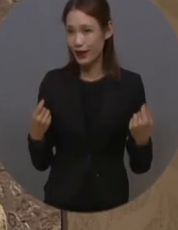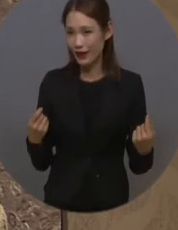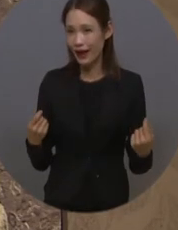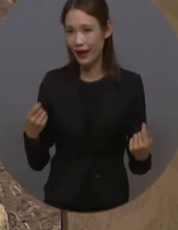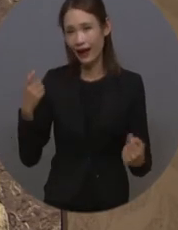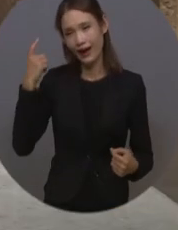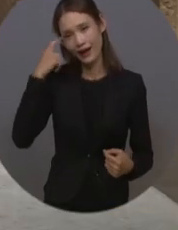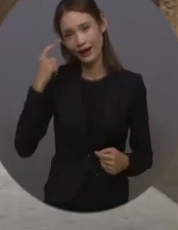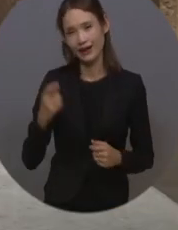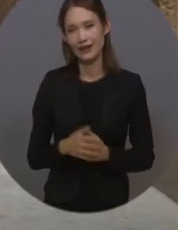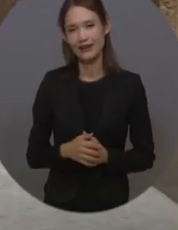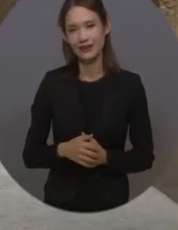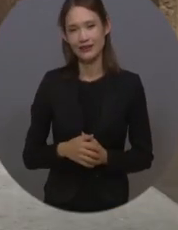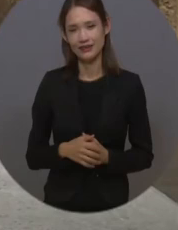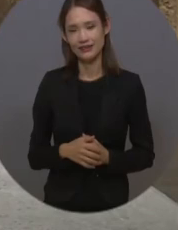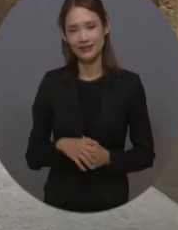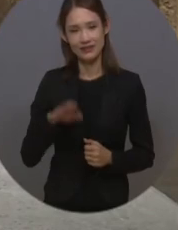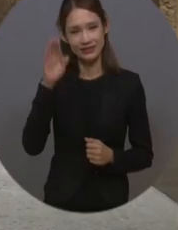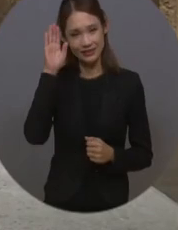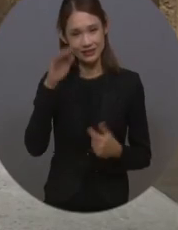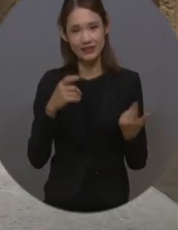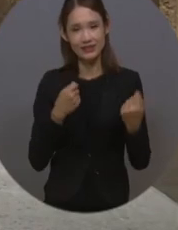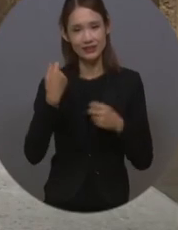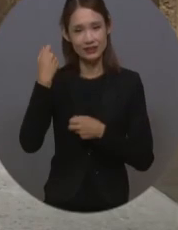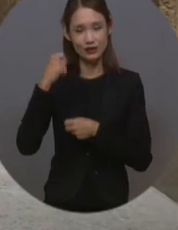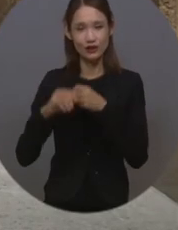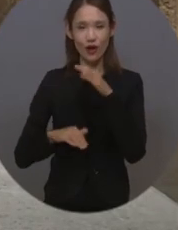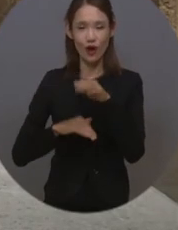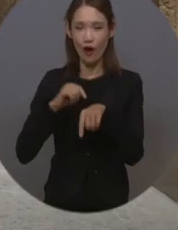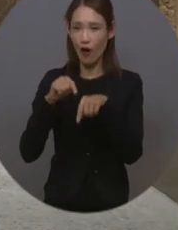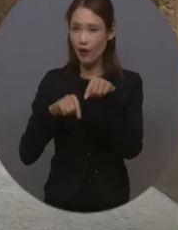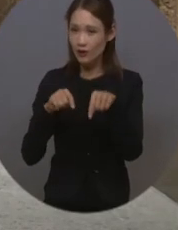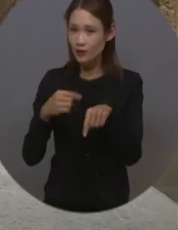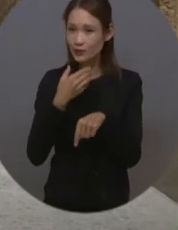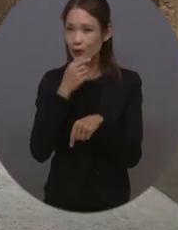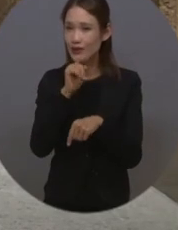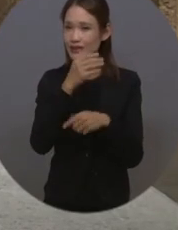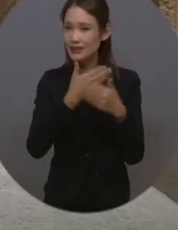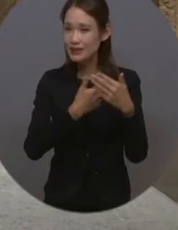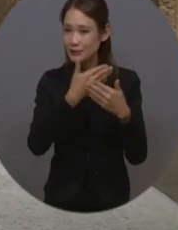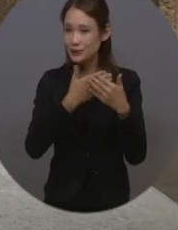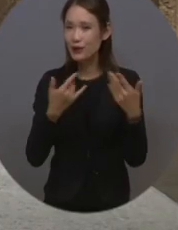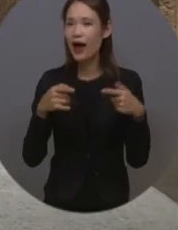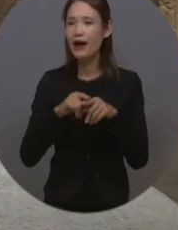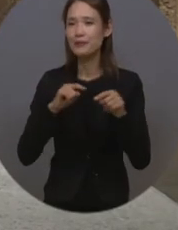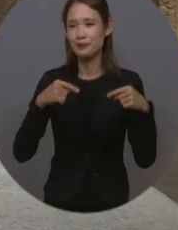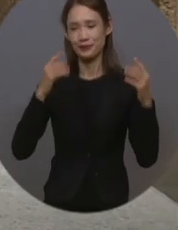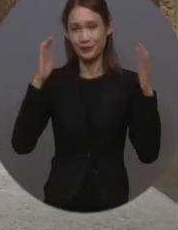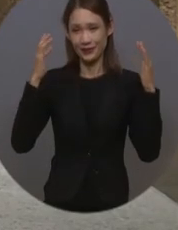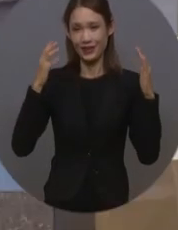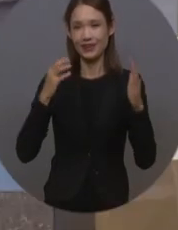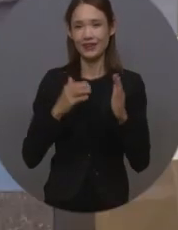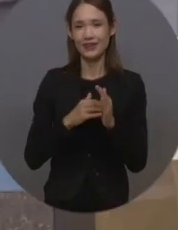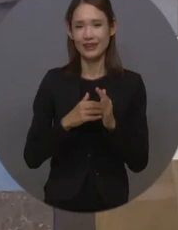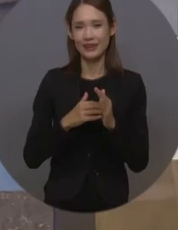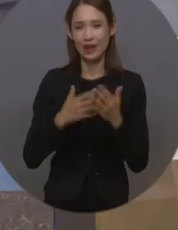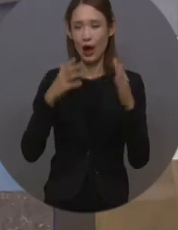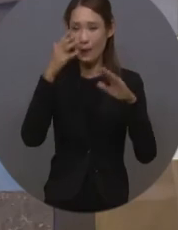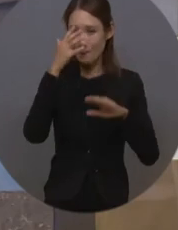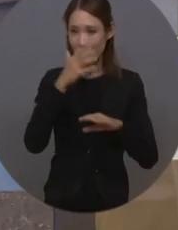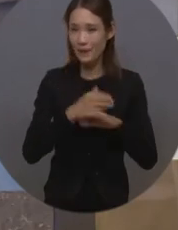해봅니다. 아, 네. 앞으로 그 걸음걸음에 저희 복지TV도 함께 응원하도록 하겠습니다. 감사합니다. 네, 그럼